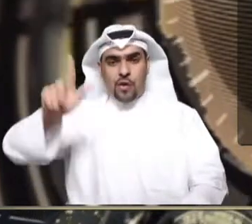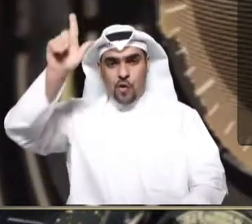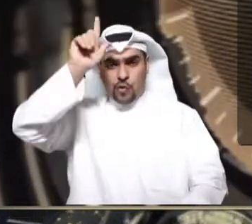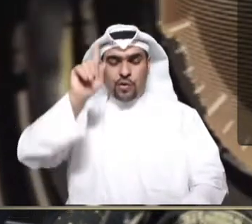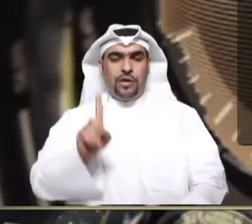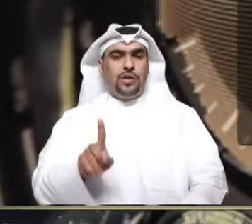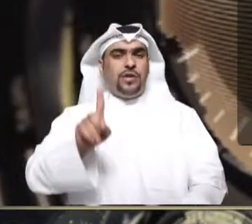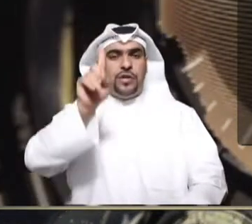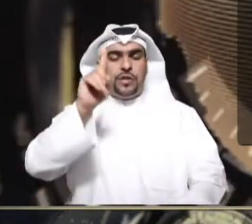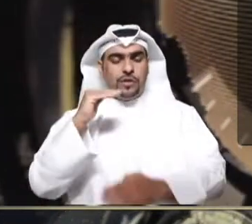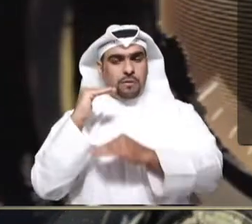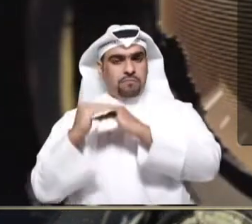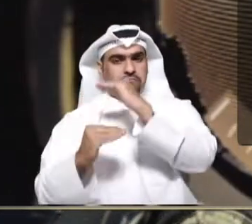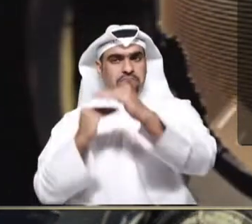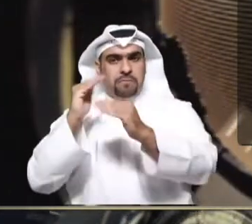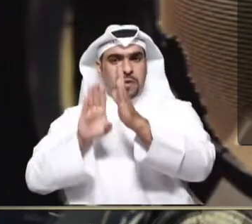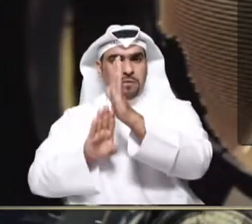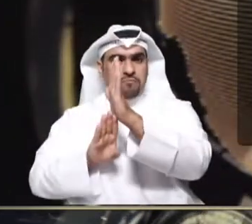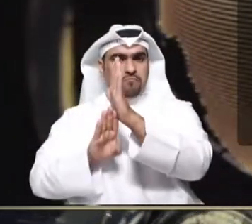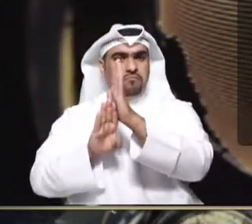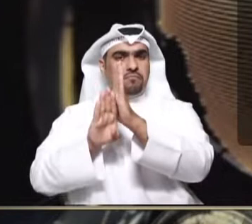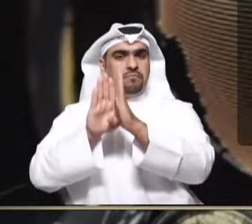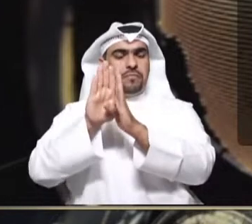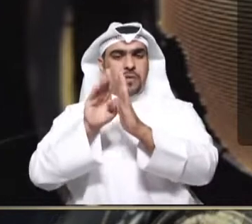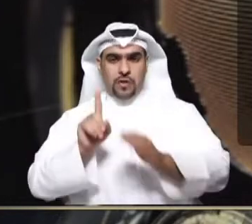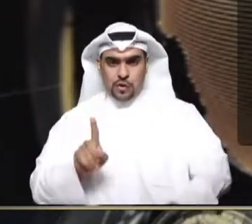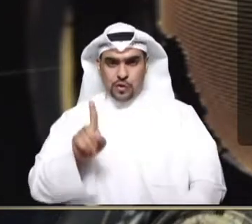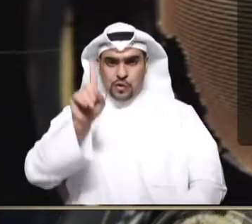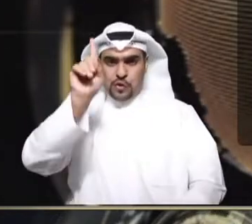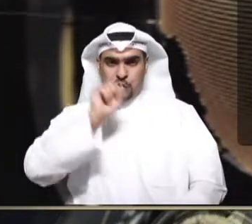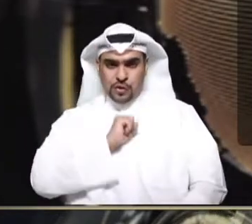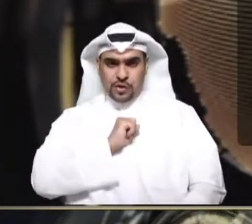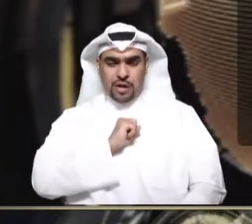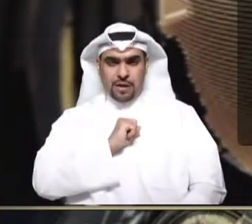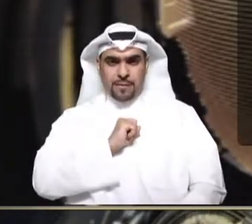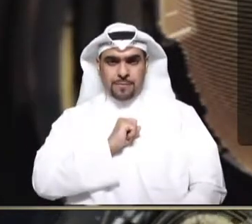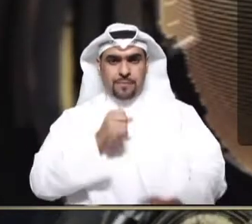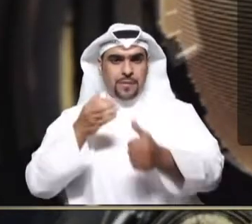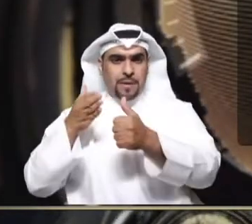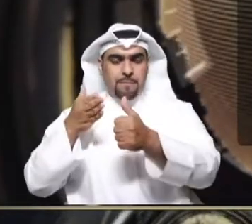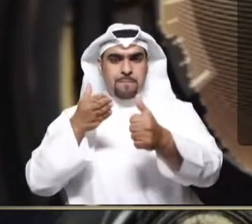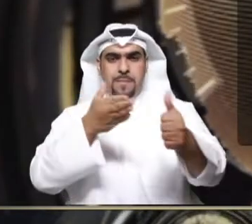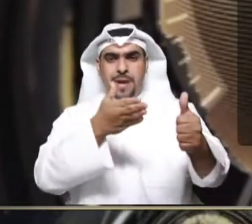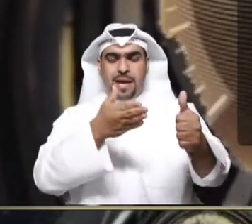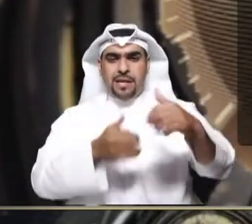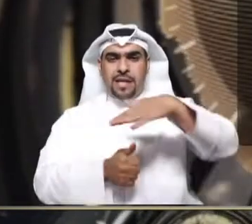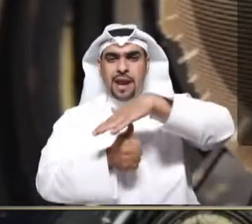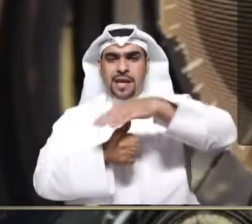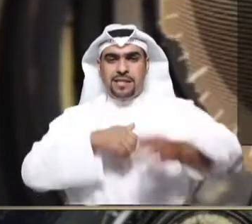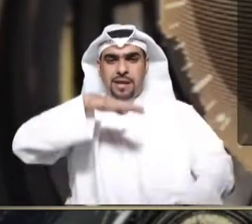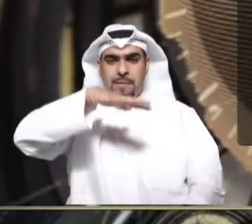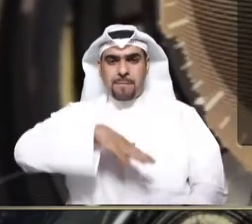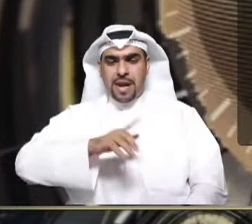الهاشمية الشقيقة كل ما تتطلع إليه من رفعة ورقي وازدهار في ظل القيادة